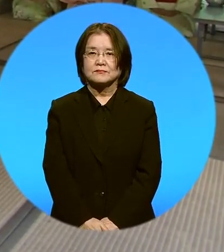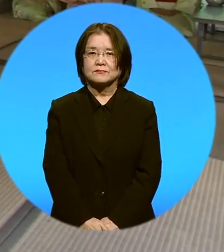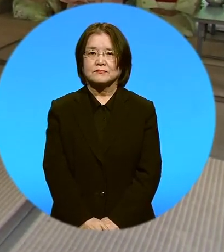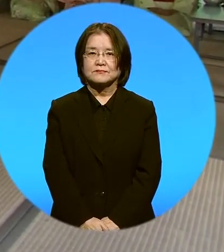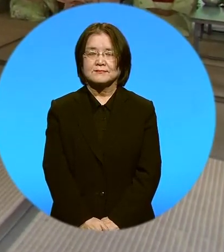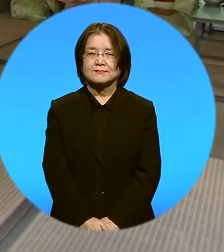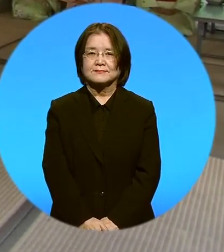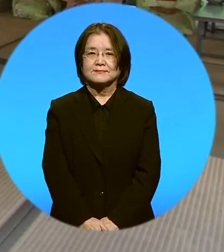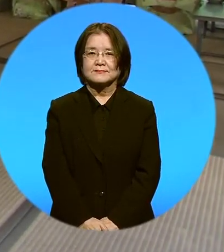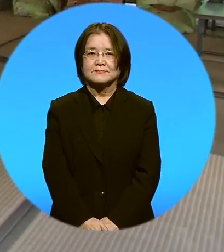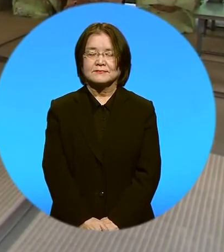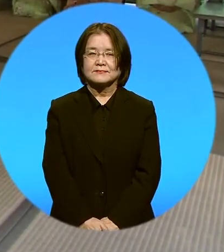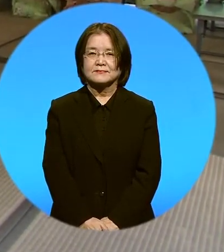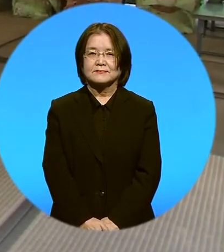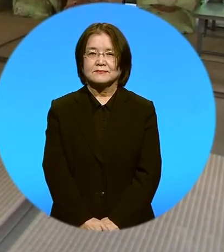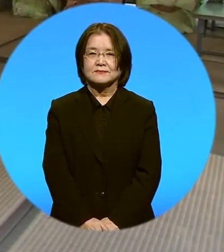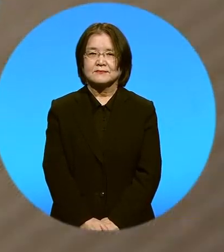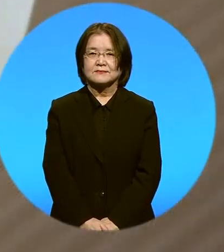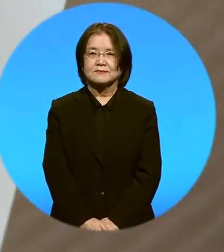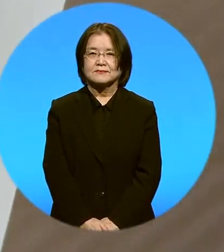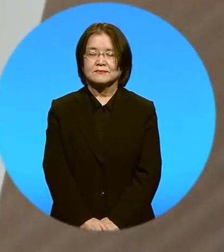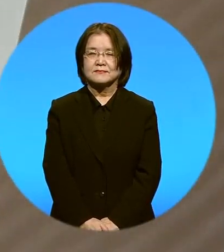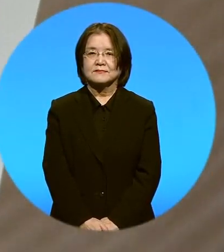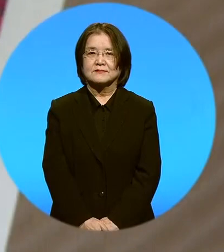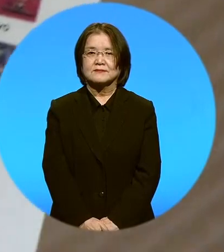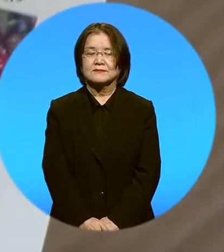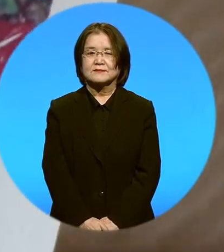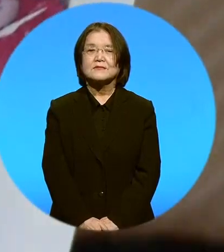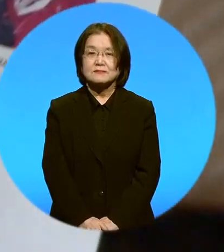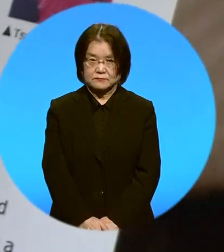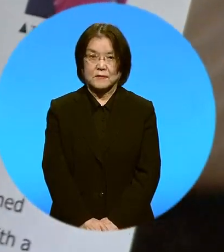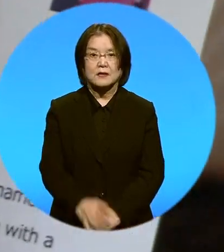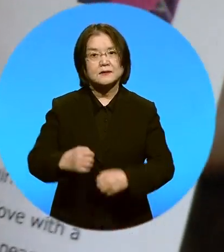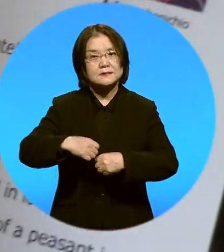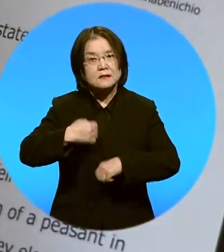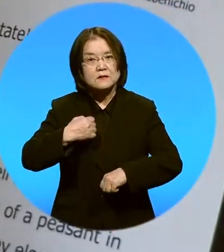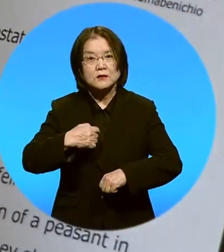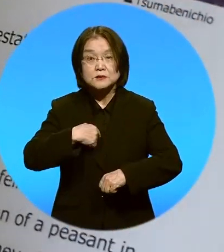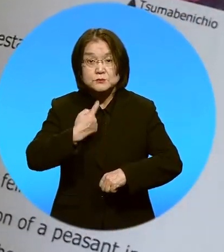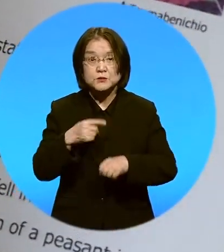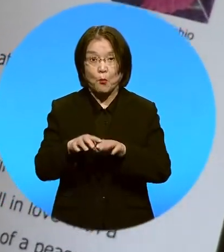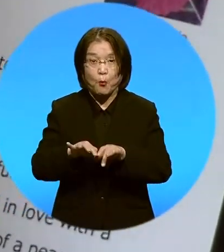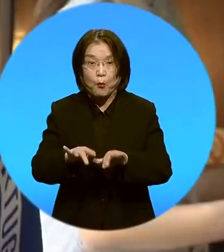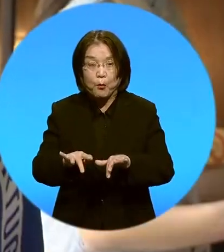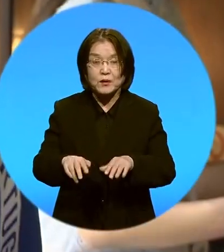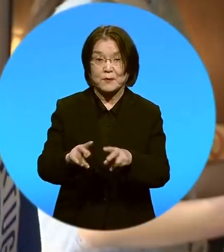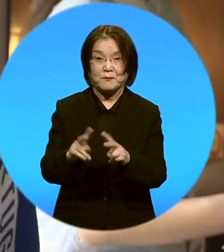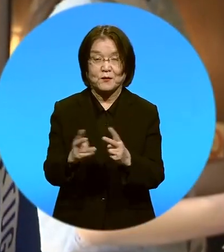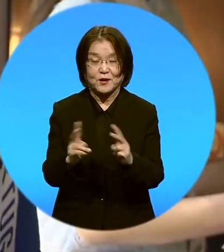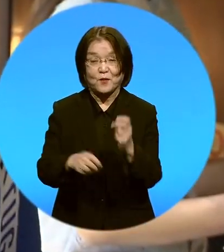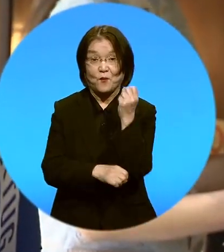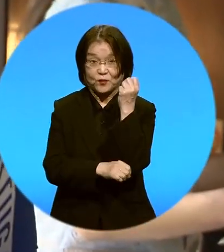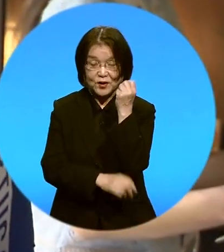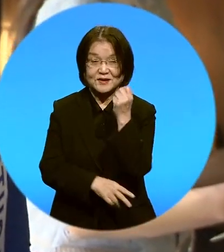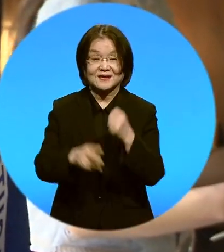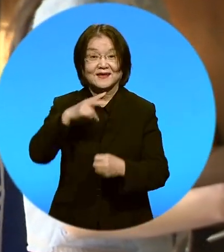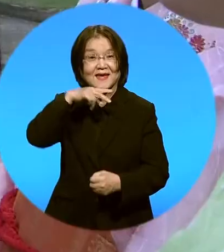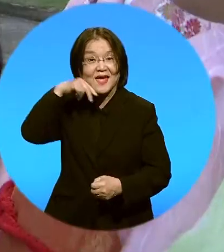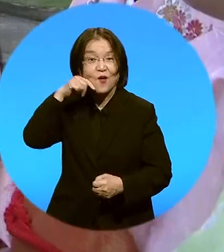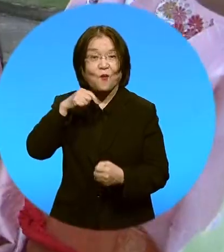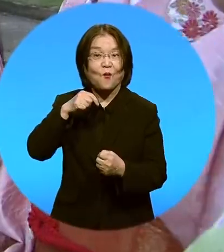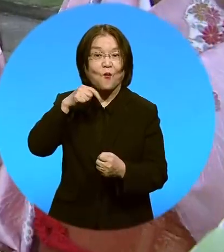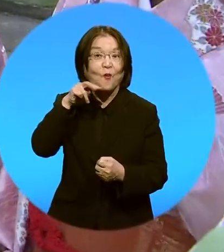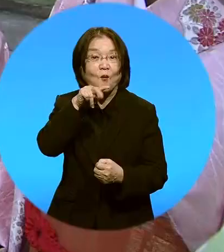designated cultural property in Tanegashima. 生徒手作りのパンフレットをもとに英語で説明をした